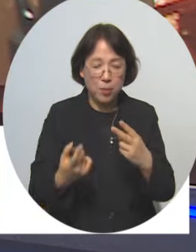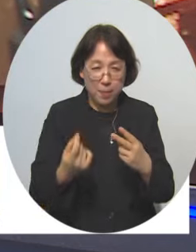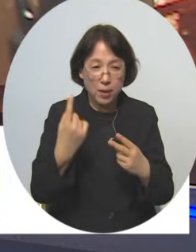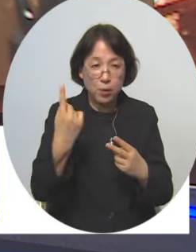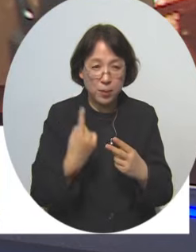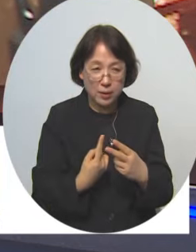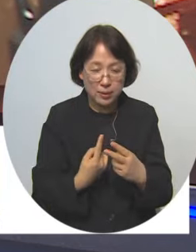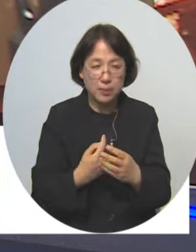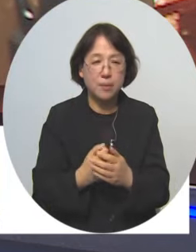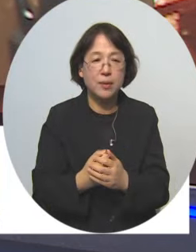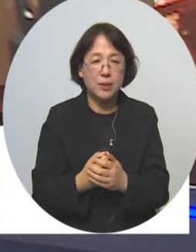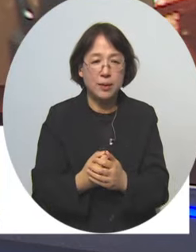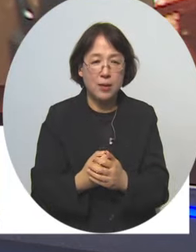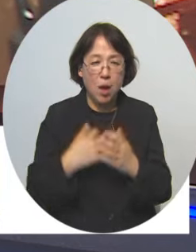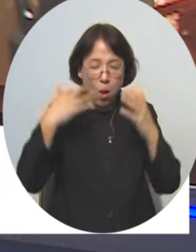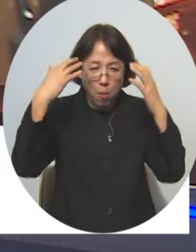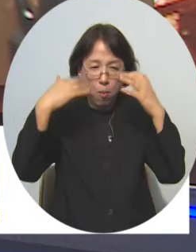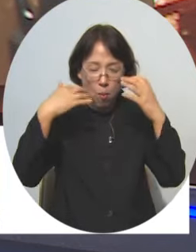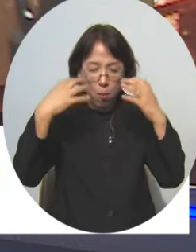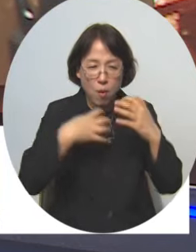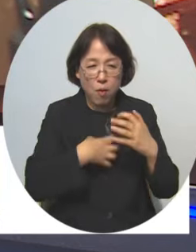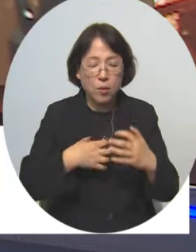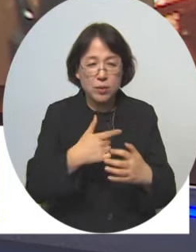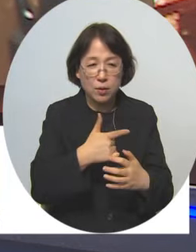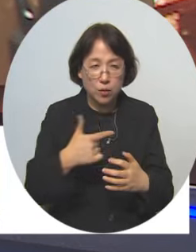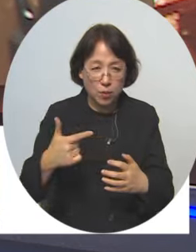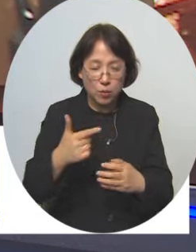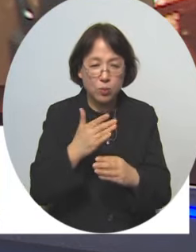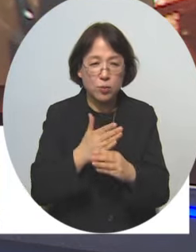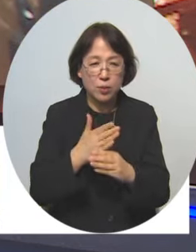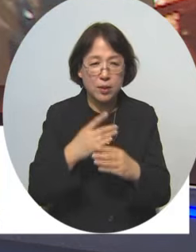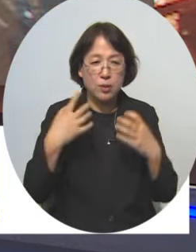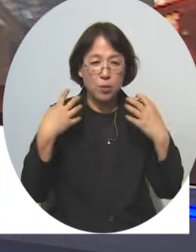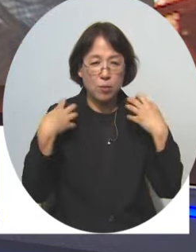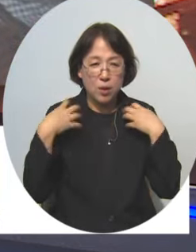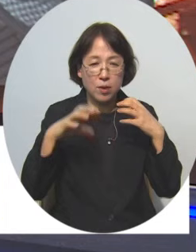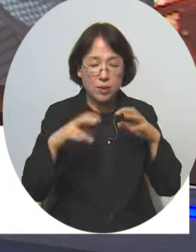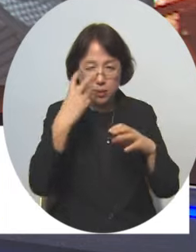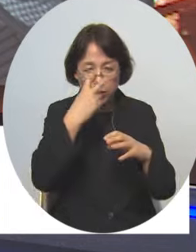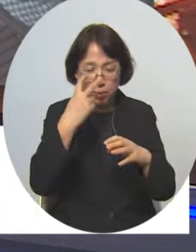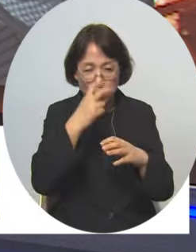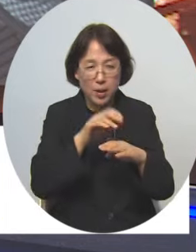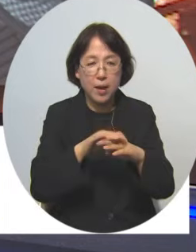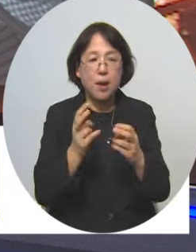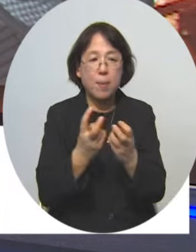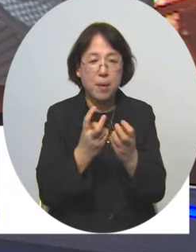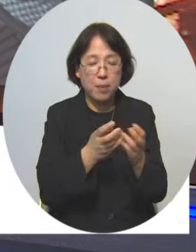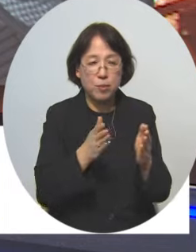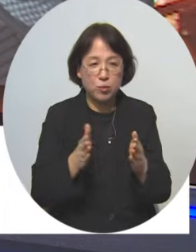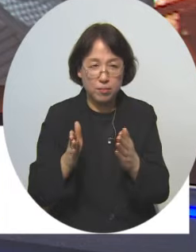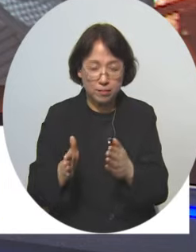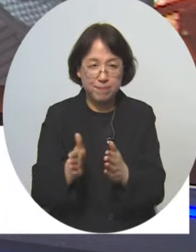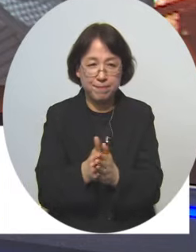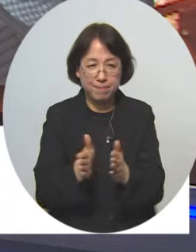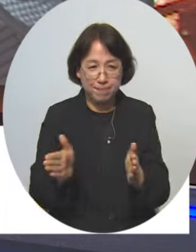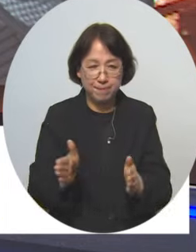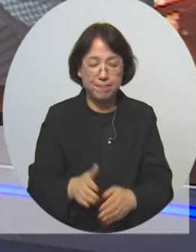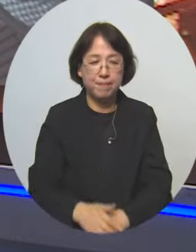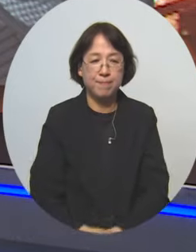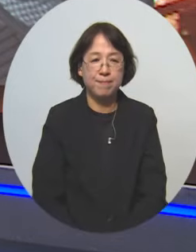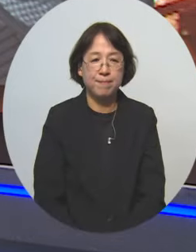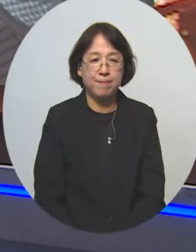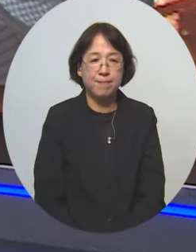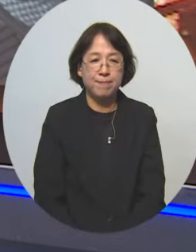폭염에 취약계층의 여름나기 걱정이 깊어지는 가운데 정부가 현장 점검과 대책 마련에 나섰습니다. 윤현석 기자가